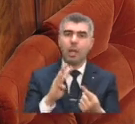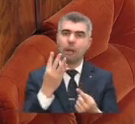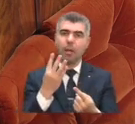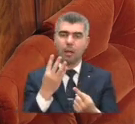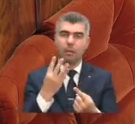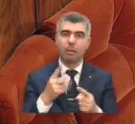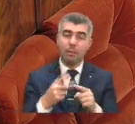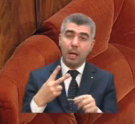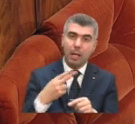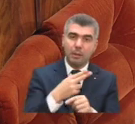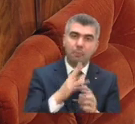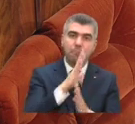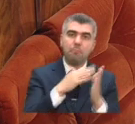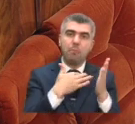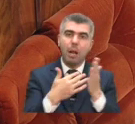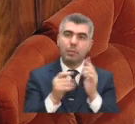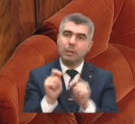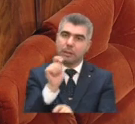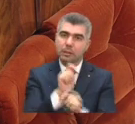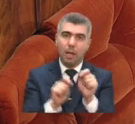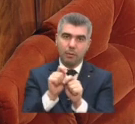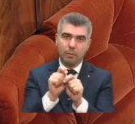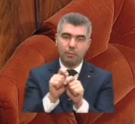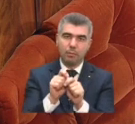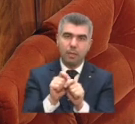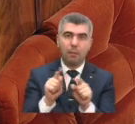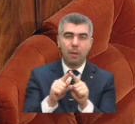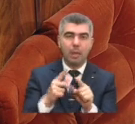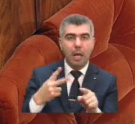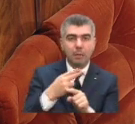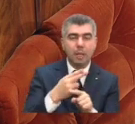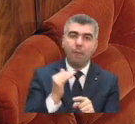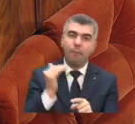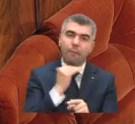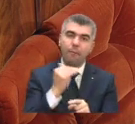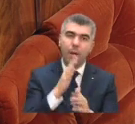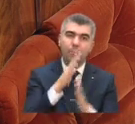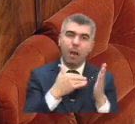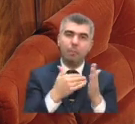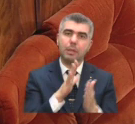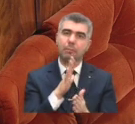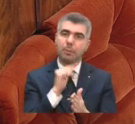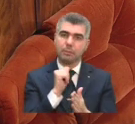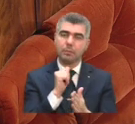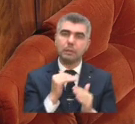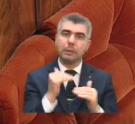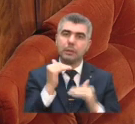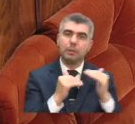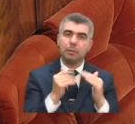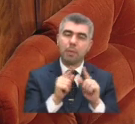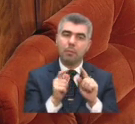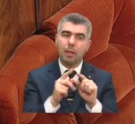كاين انقطاعات مبرمجه من اجل الصيانه، انقطاعات استعجاليه غير مبرمجه لكن تتم في بعض الحالات قصد اصلاح